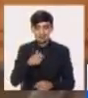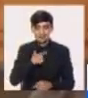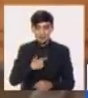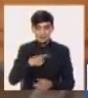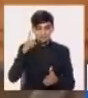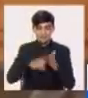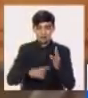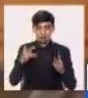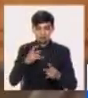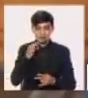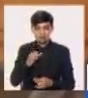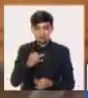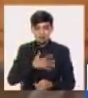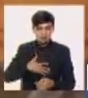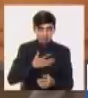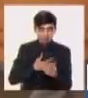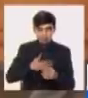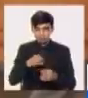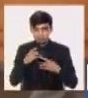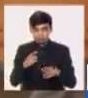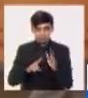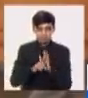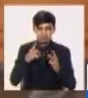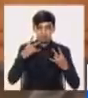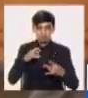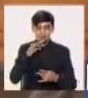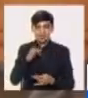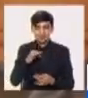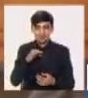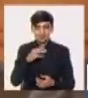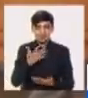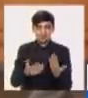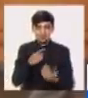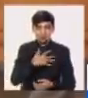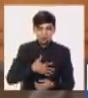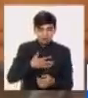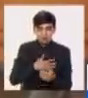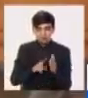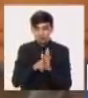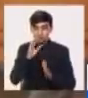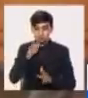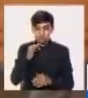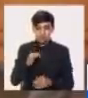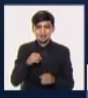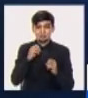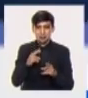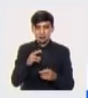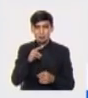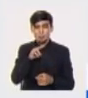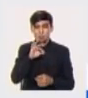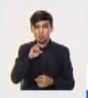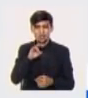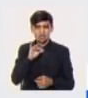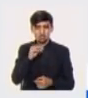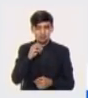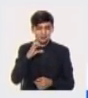керек. Паникаға берілмеуіміз керек. Өйткені паникаға берілсек, панический атака деген бар екен.